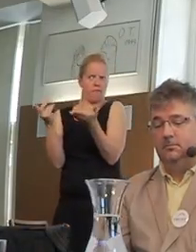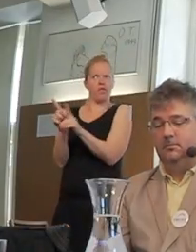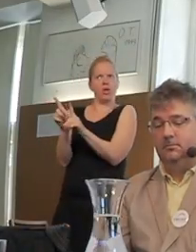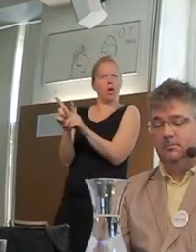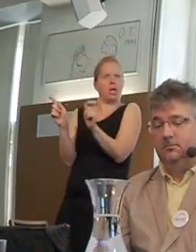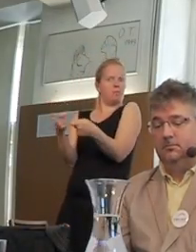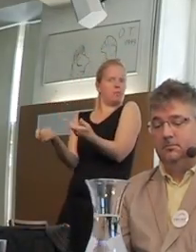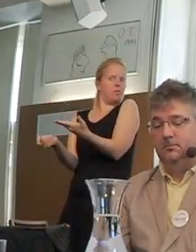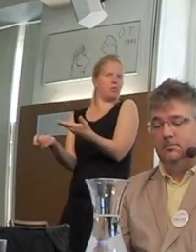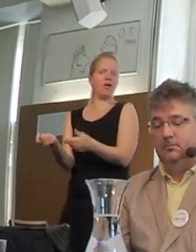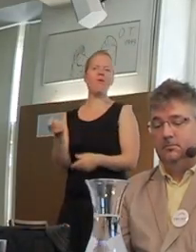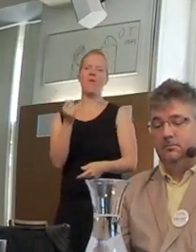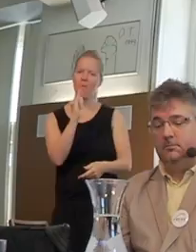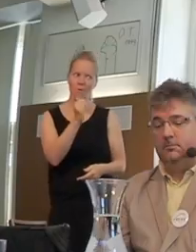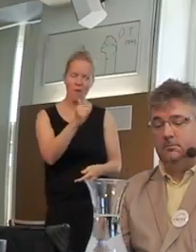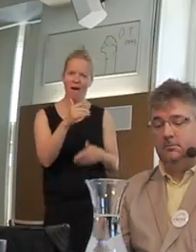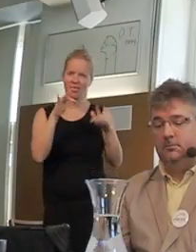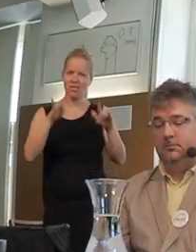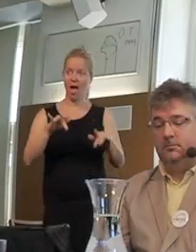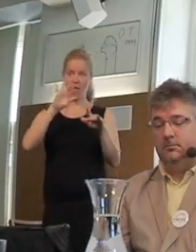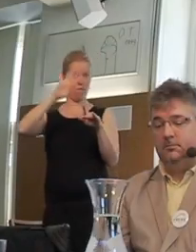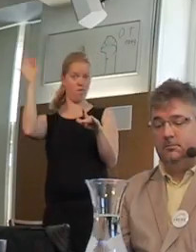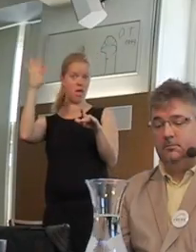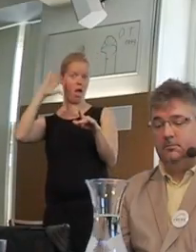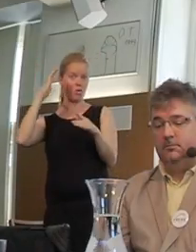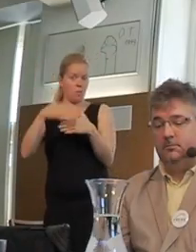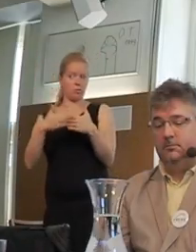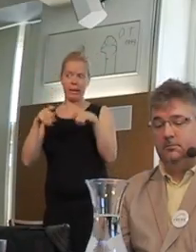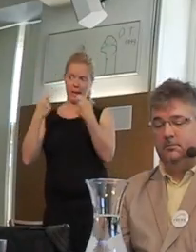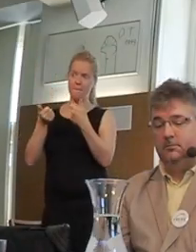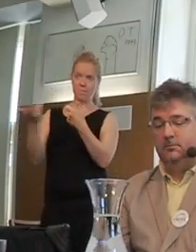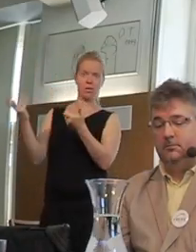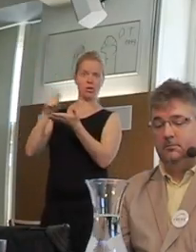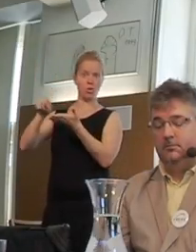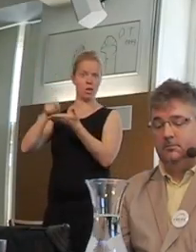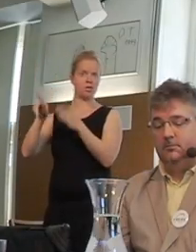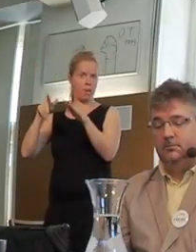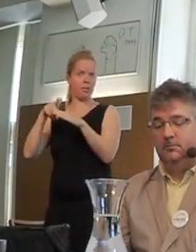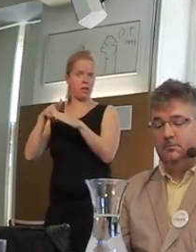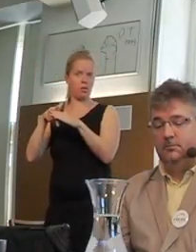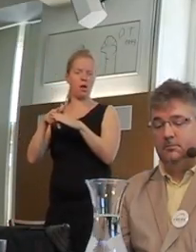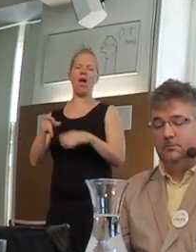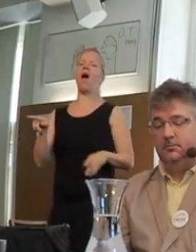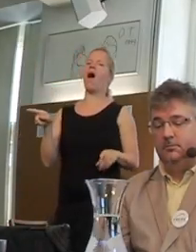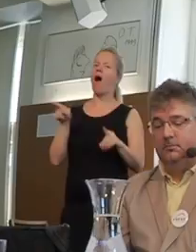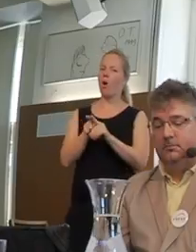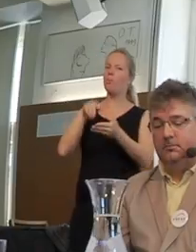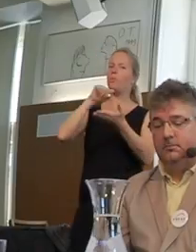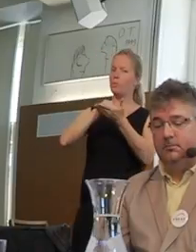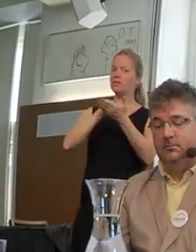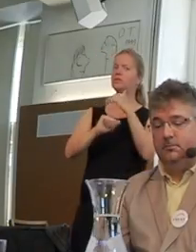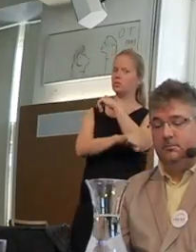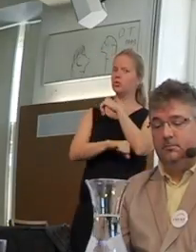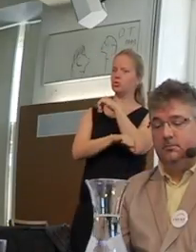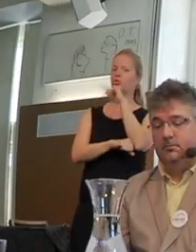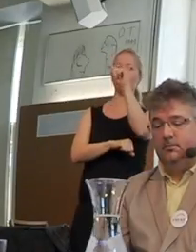das lang genug bewiesen haben. Und auf der Publizistik gibt es auch immer wieder viel zu wenige aus meiner Sicht. Ja,